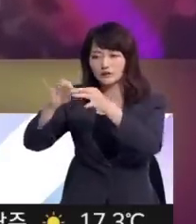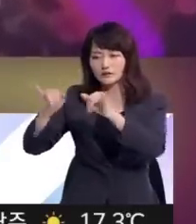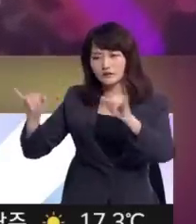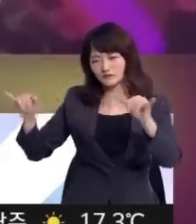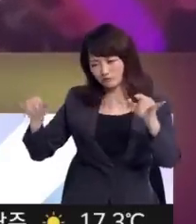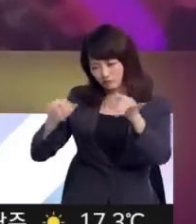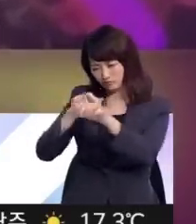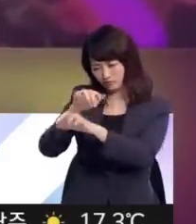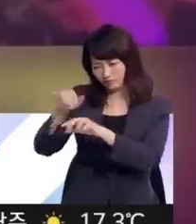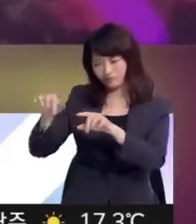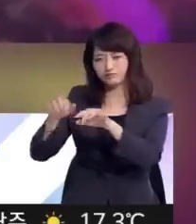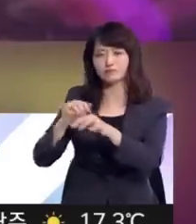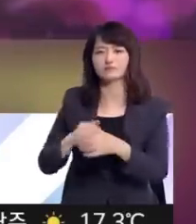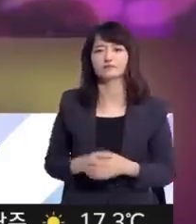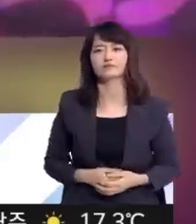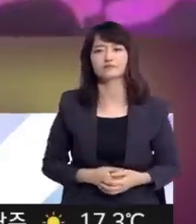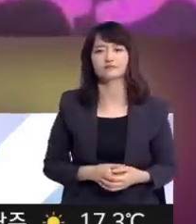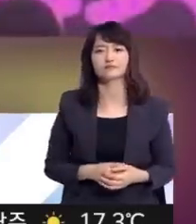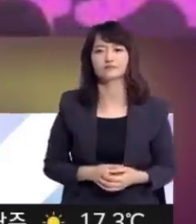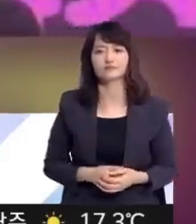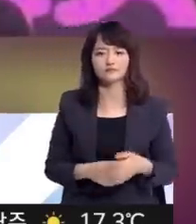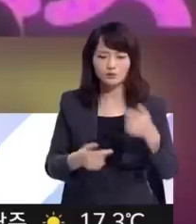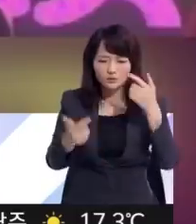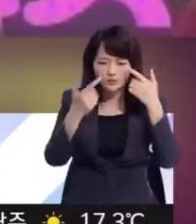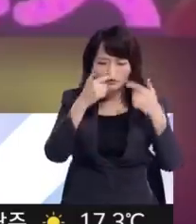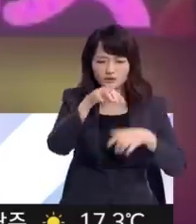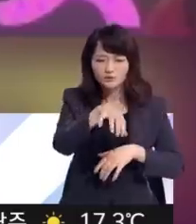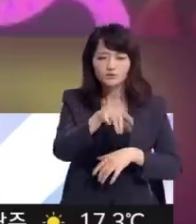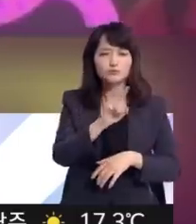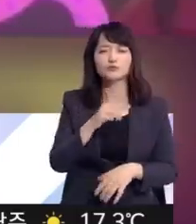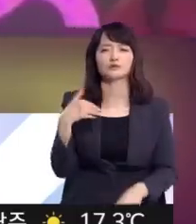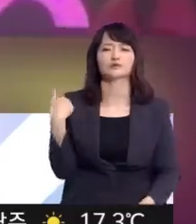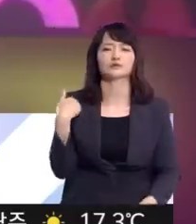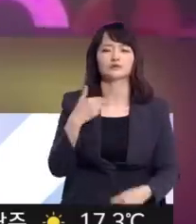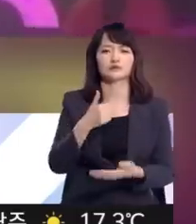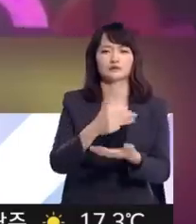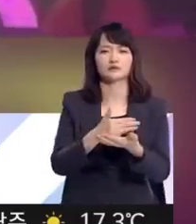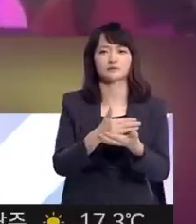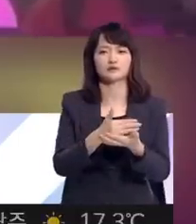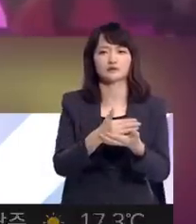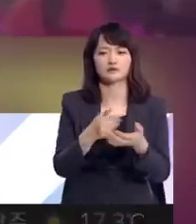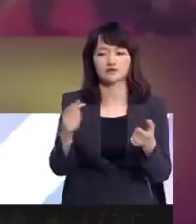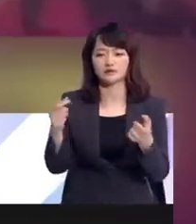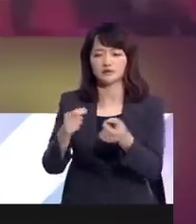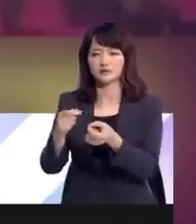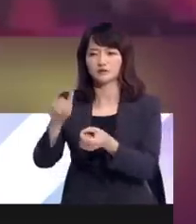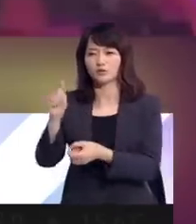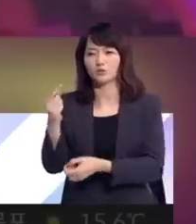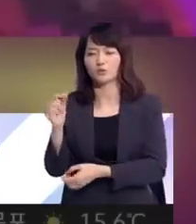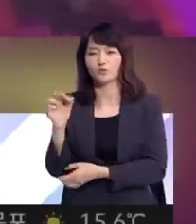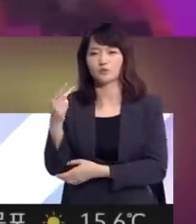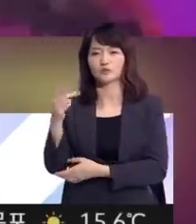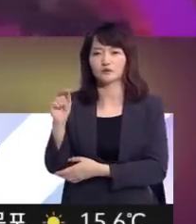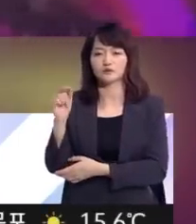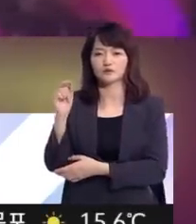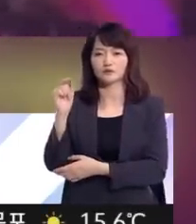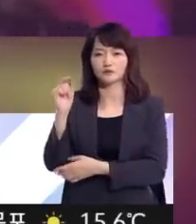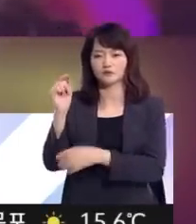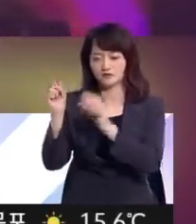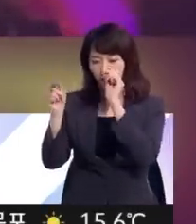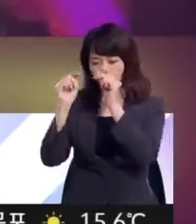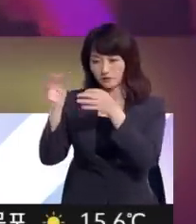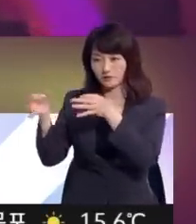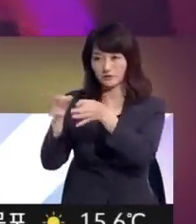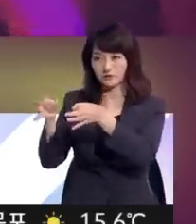모습을 보였습니다이 정확한 위치는 알려지지 않았는데요 이태원 혹은 홍대 클럽으로 알려져 있습니다이 내부